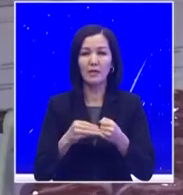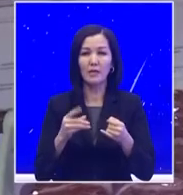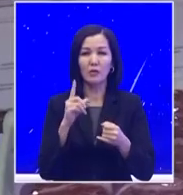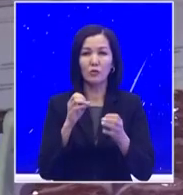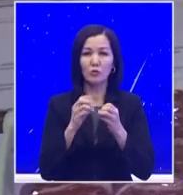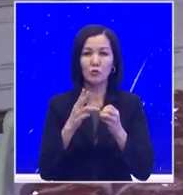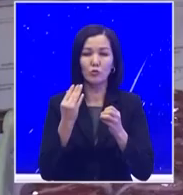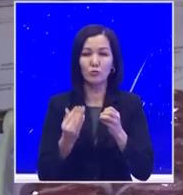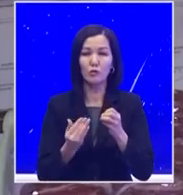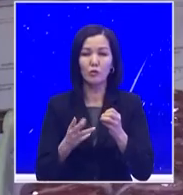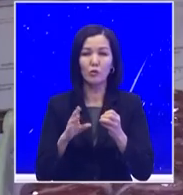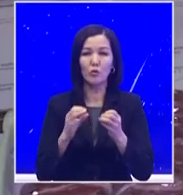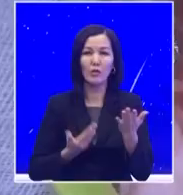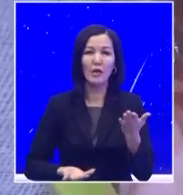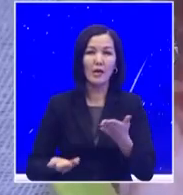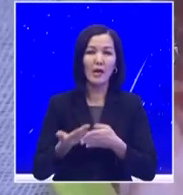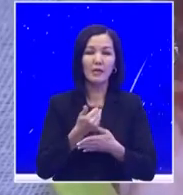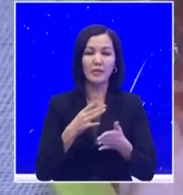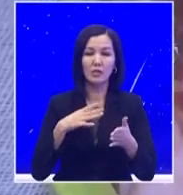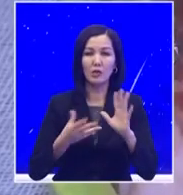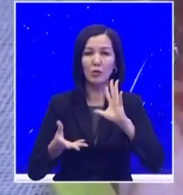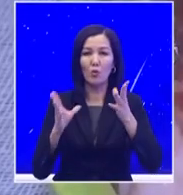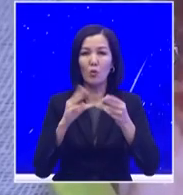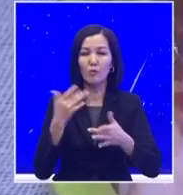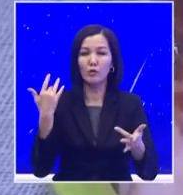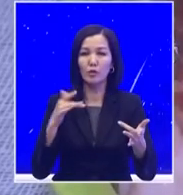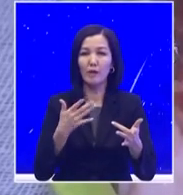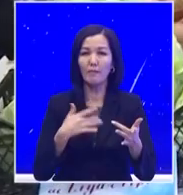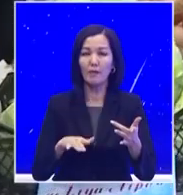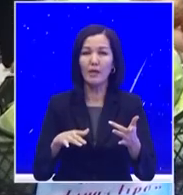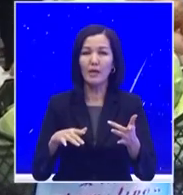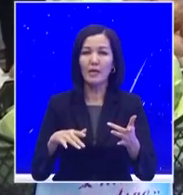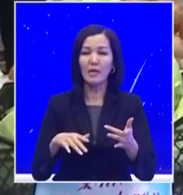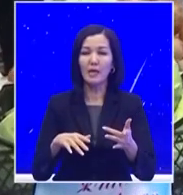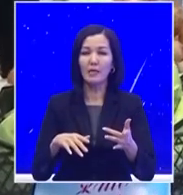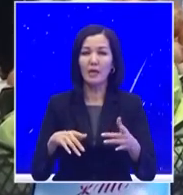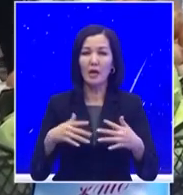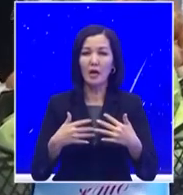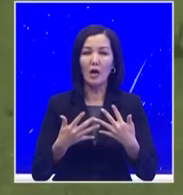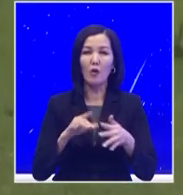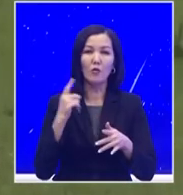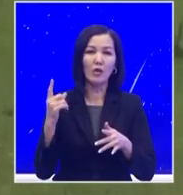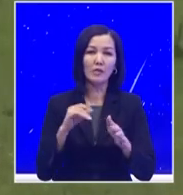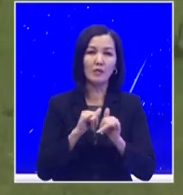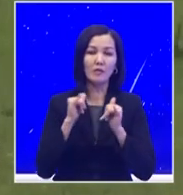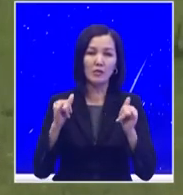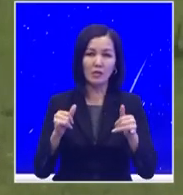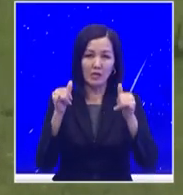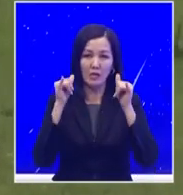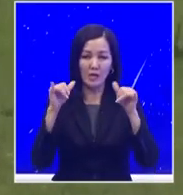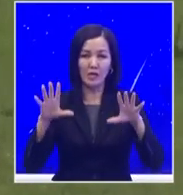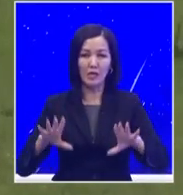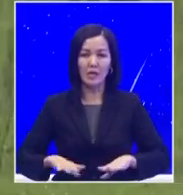мың тоннаға тарта астық орылды. Облыс бойынша Жамбыл қой мен ешкі өсіруден бірінші орында, ірі қара жылқы түйе